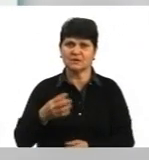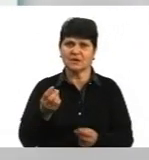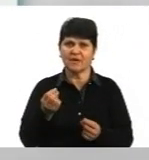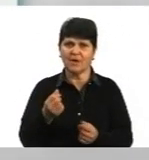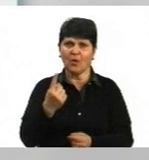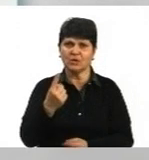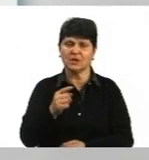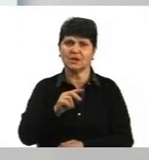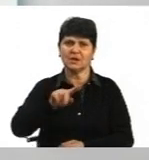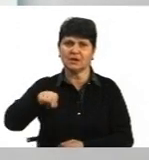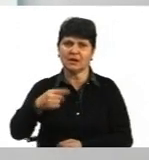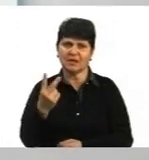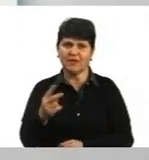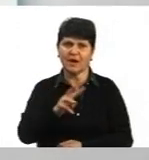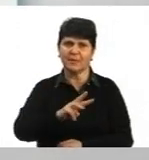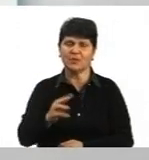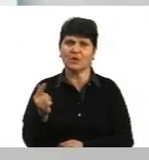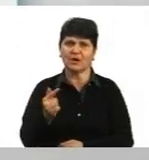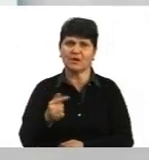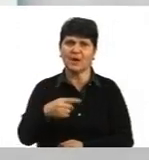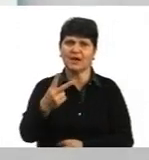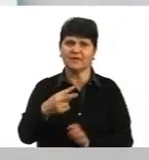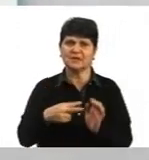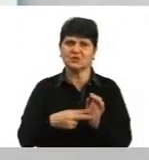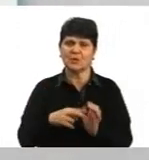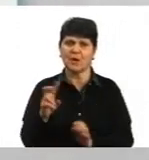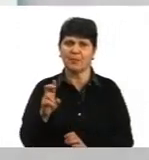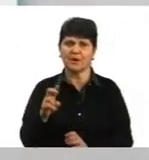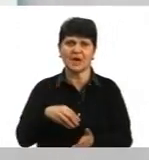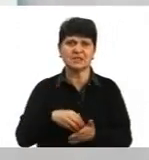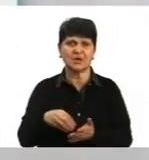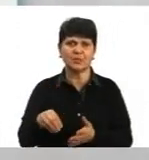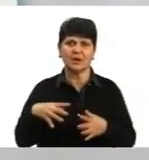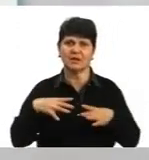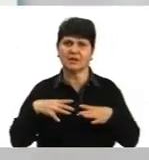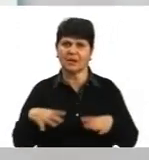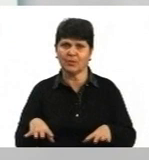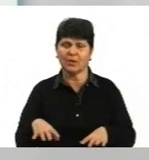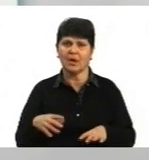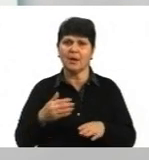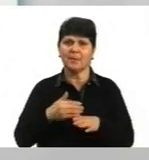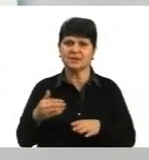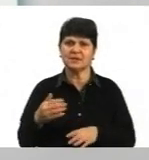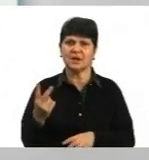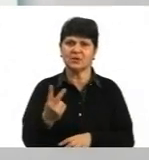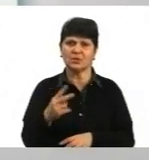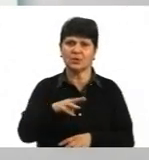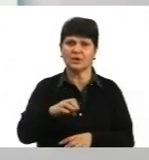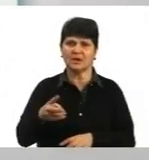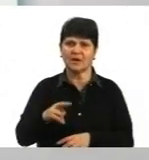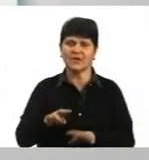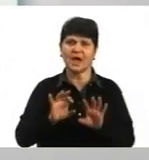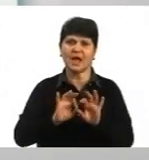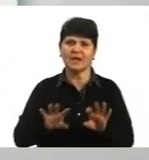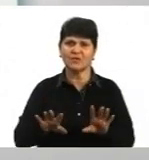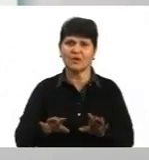мільйони гривень. Між тим, 27 березня закупівля не відбулася. Пізніше, 2 травня, інформація про відповідні